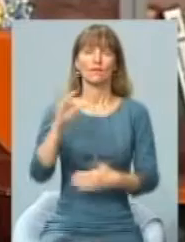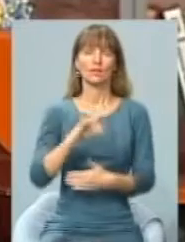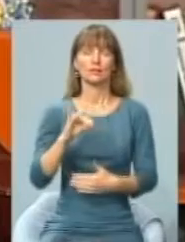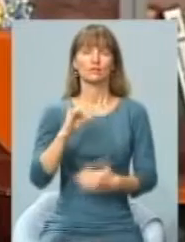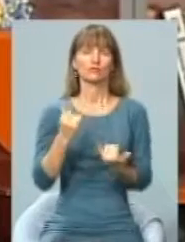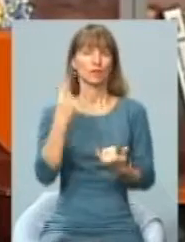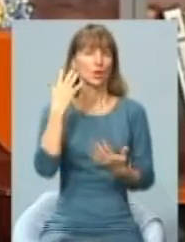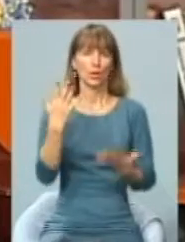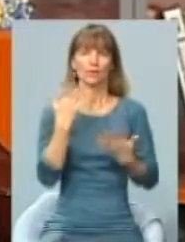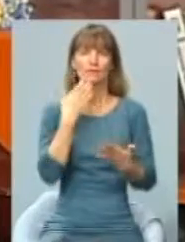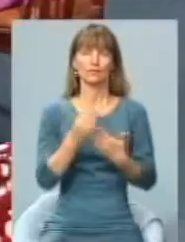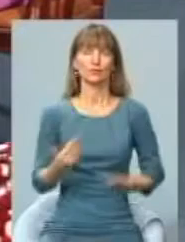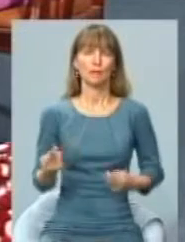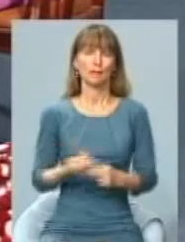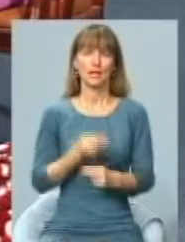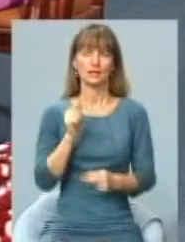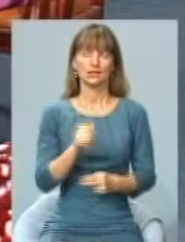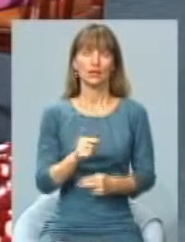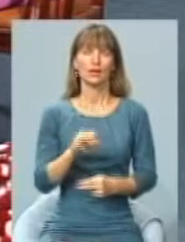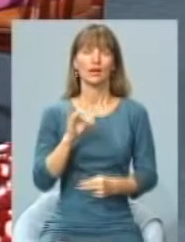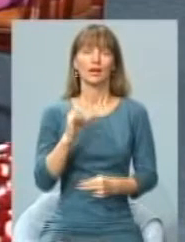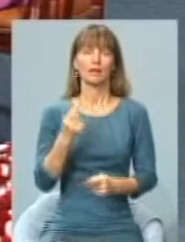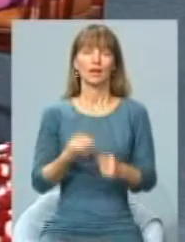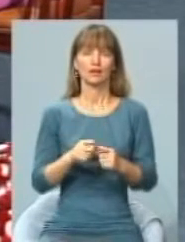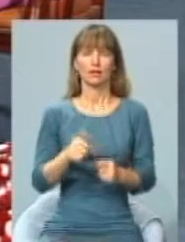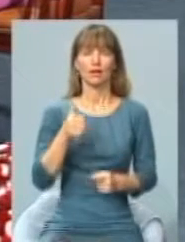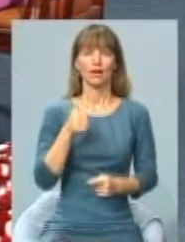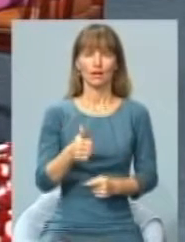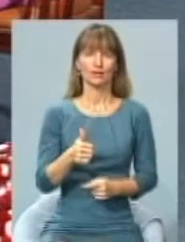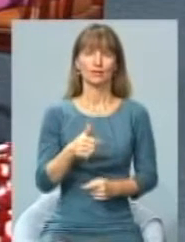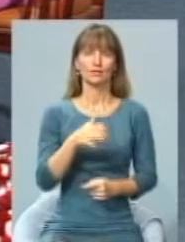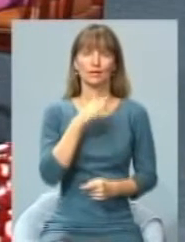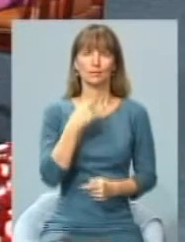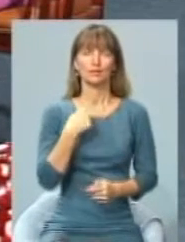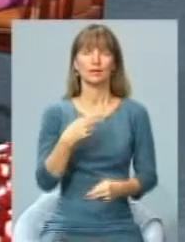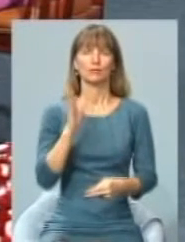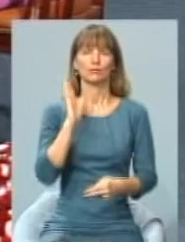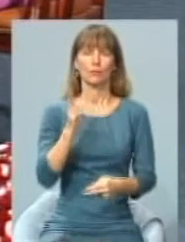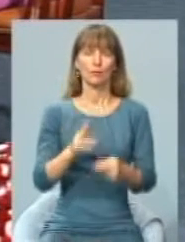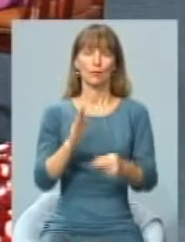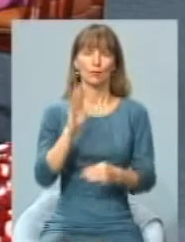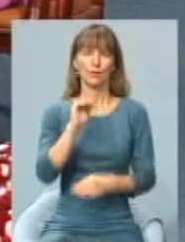зараз не уявляємо свого життя без нього. Ну і на цій позитивній ноті ми з вами будемо прощатися. Далі